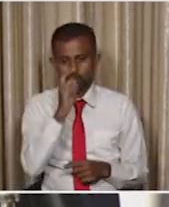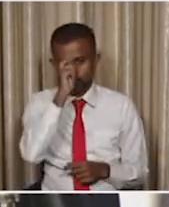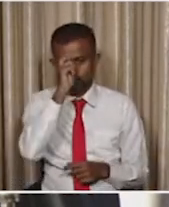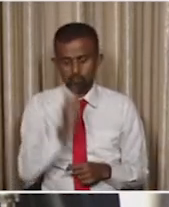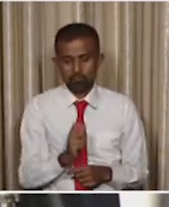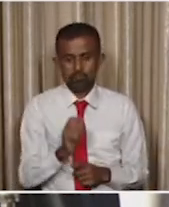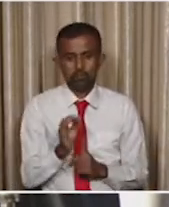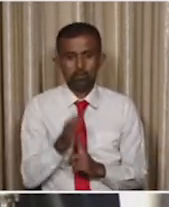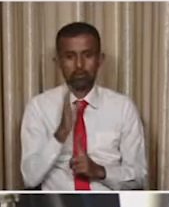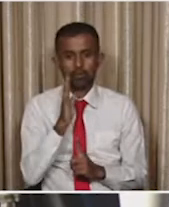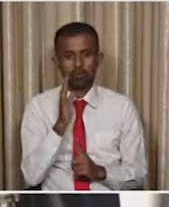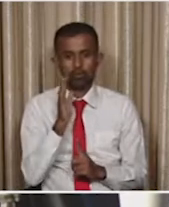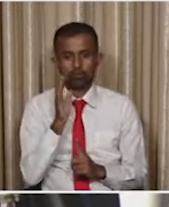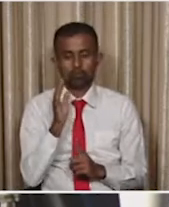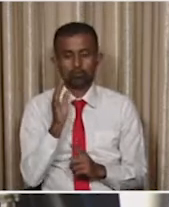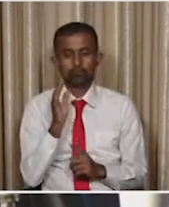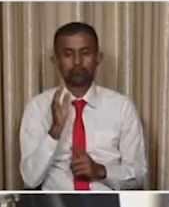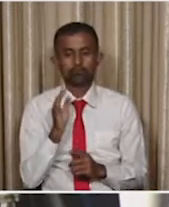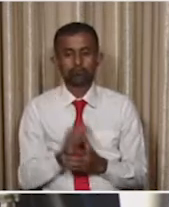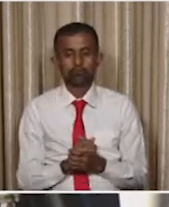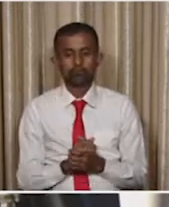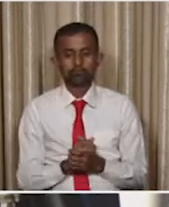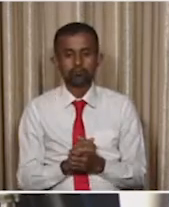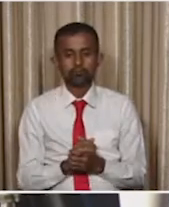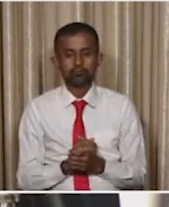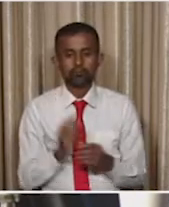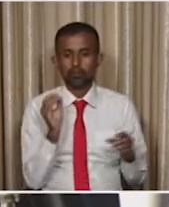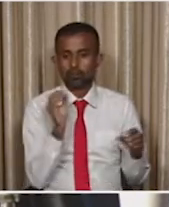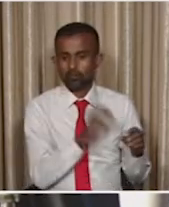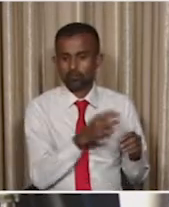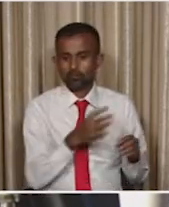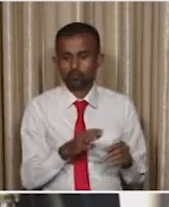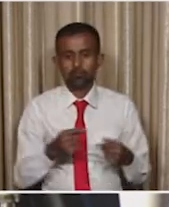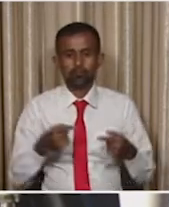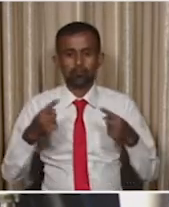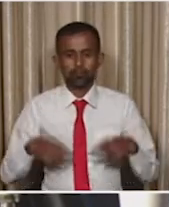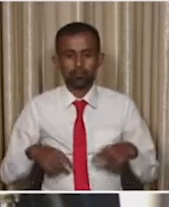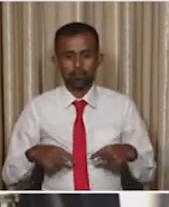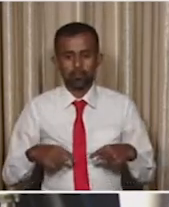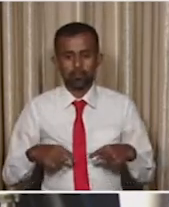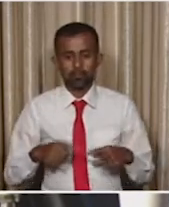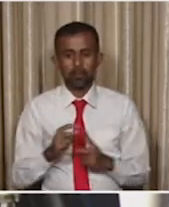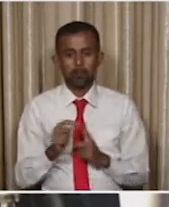பொறுப்பேற்றுக் கொண்டார் அவர் பொறுப்பேற்றுக் கொண்ட பிற்பாடு இந்த நாடாளுமன்றத்திலே